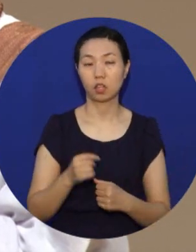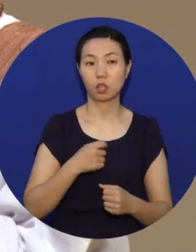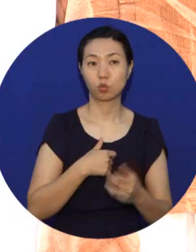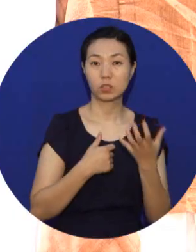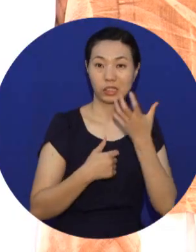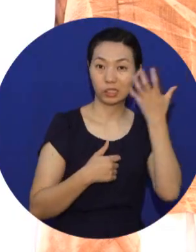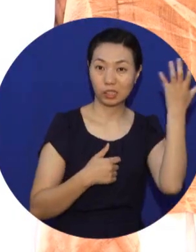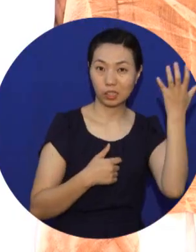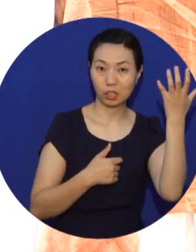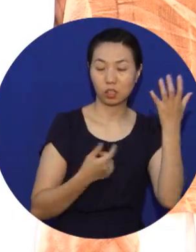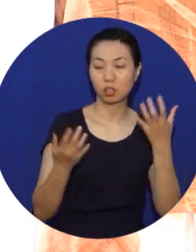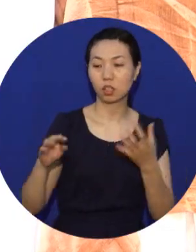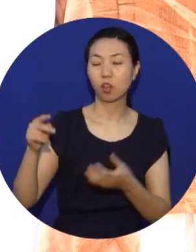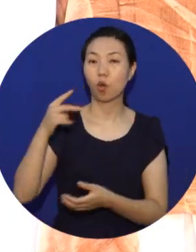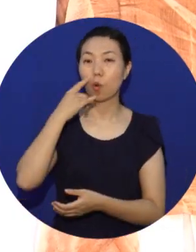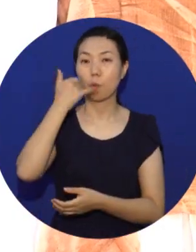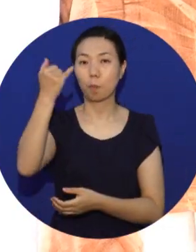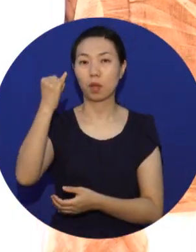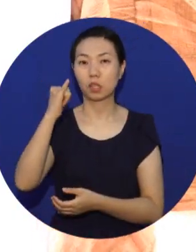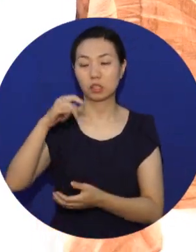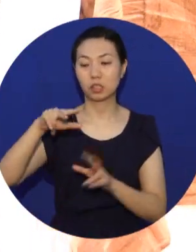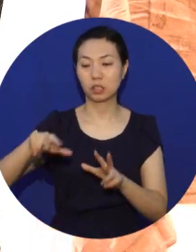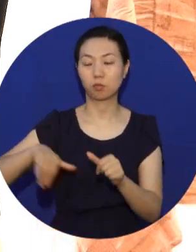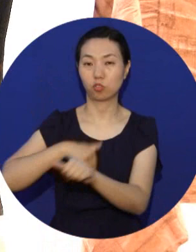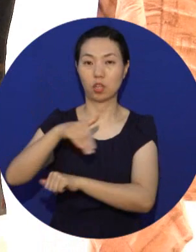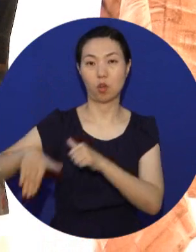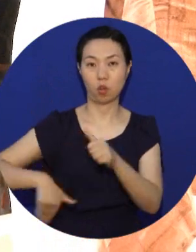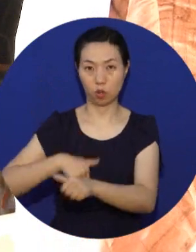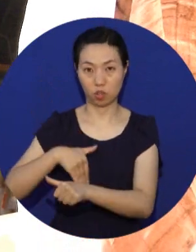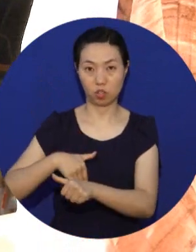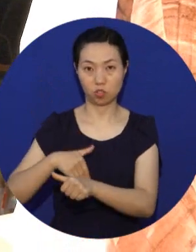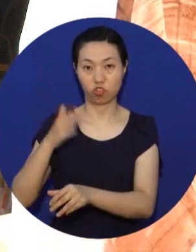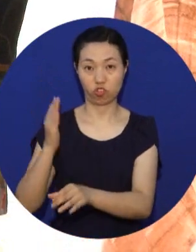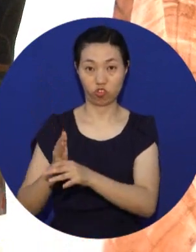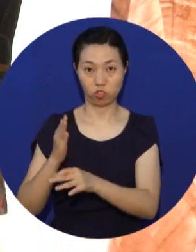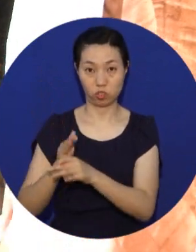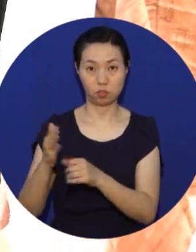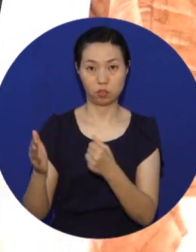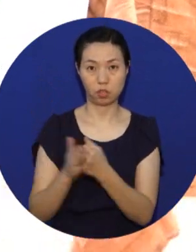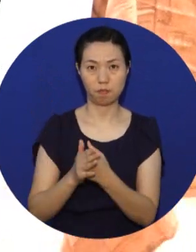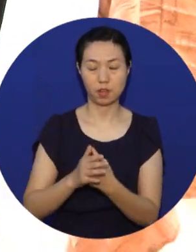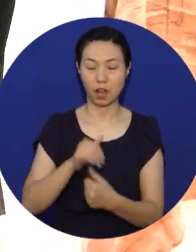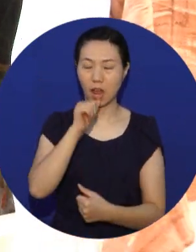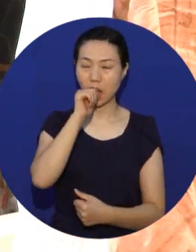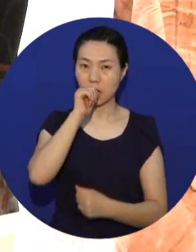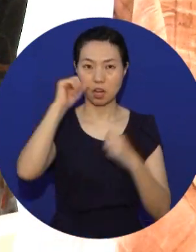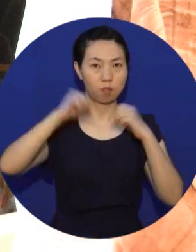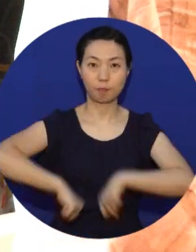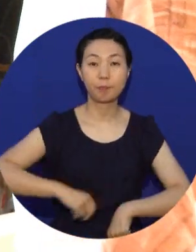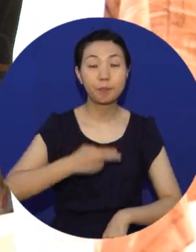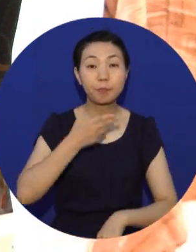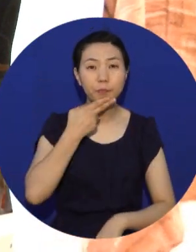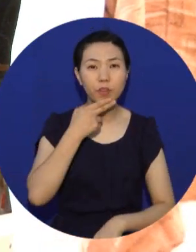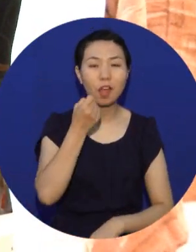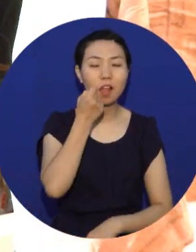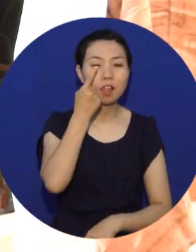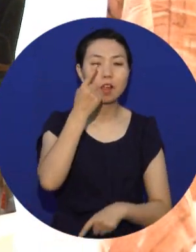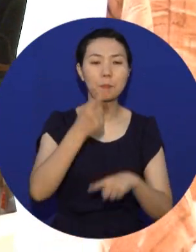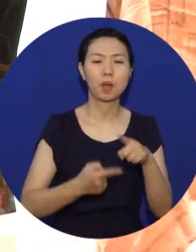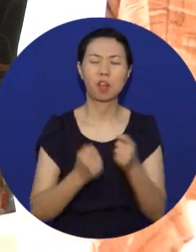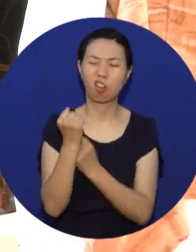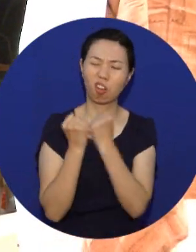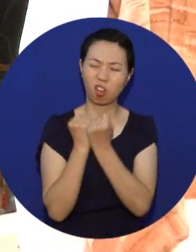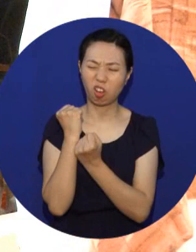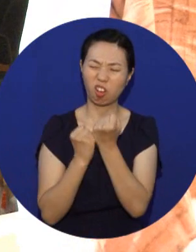이상주의자적이고 엄마는 굉장히 현실적이신데 절대 허락 안 하시고 거의 제가 한 달 반가량 설득을